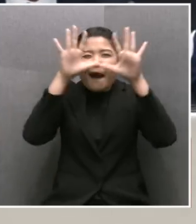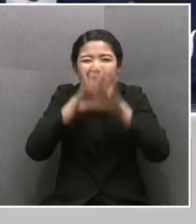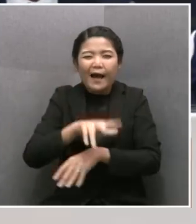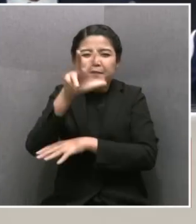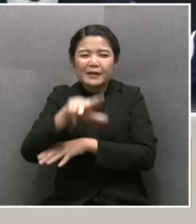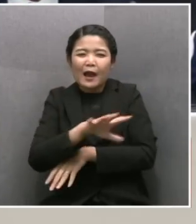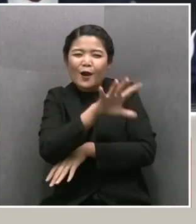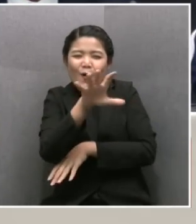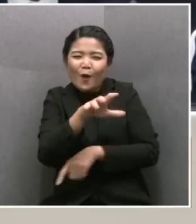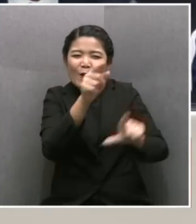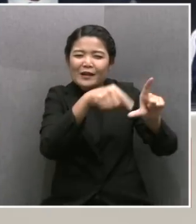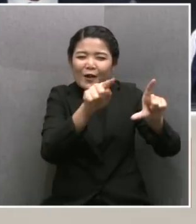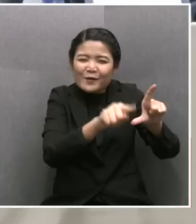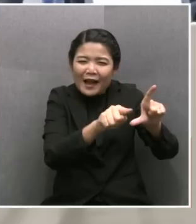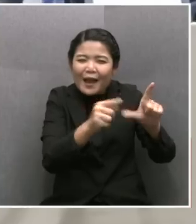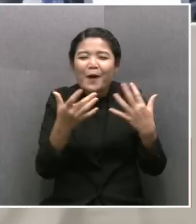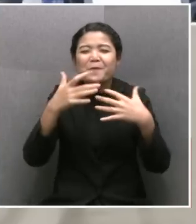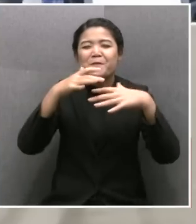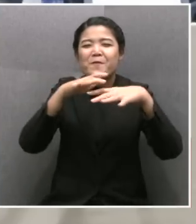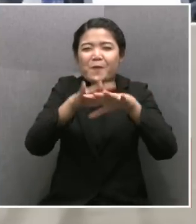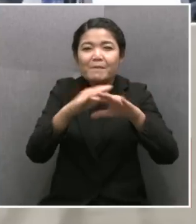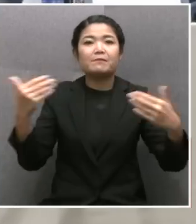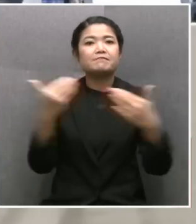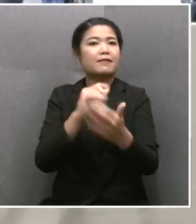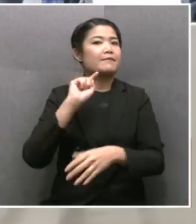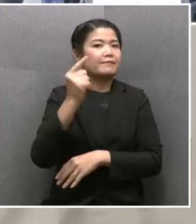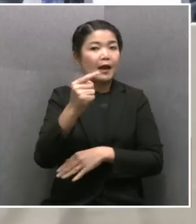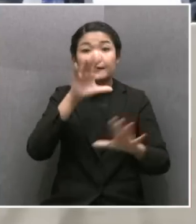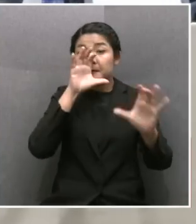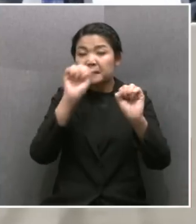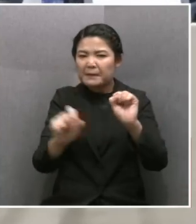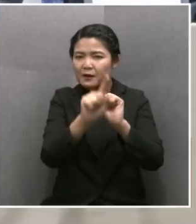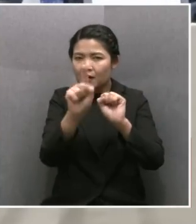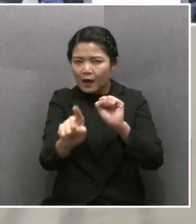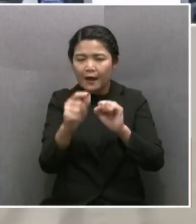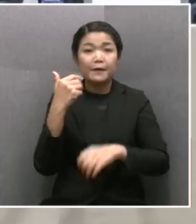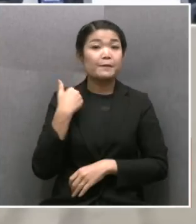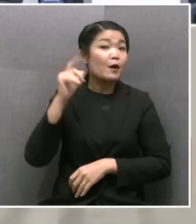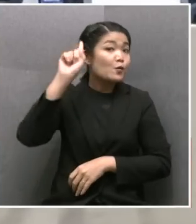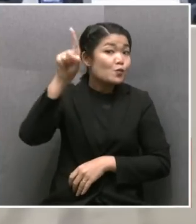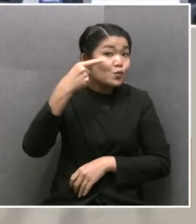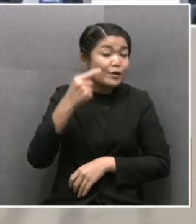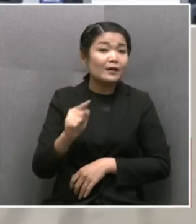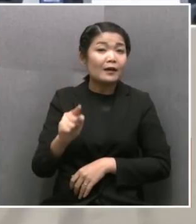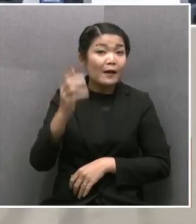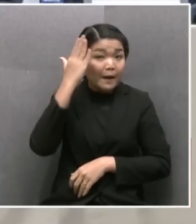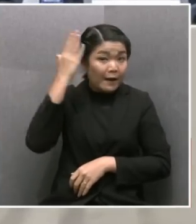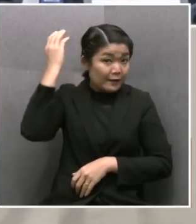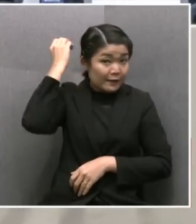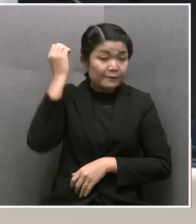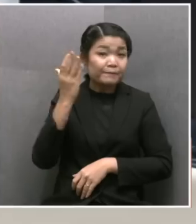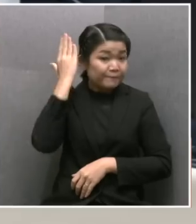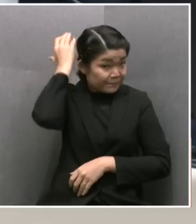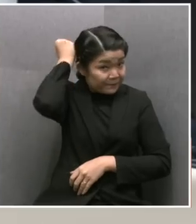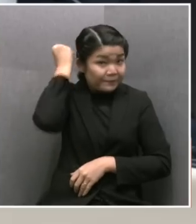เรือแล้วเจาะเรือขณะเดียวกันยังต้องข้อสังเกตถึงการที่นางสาวแพทองชาญชินวัตรแคนดิตนายก